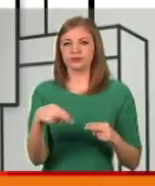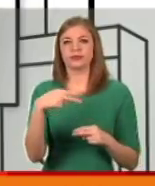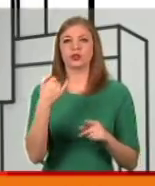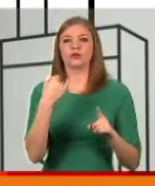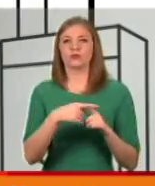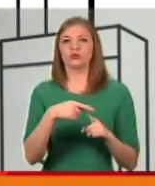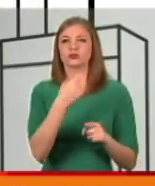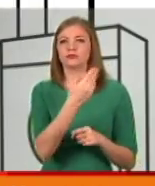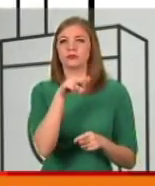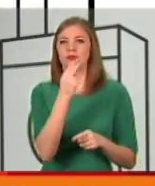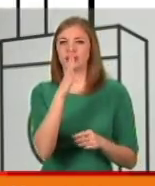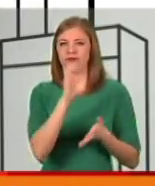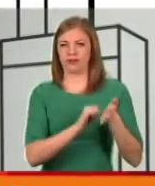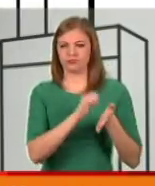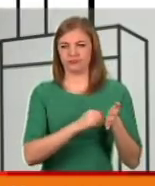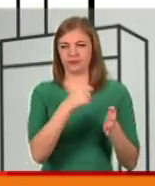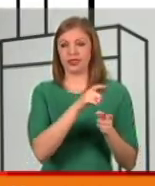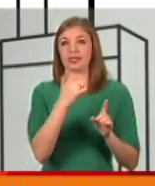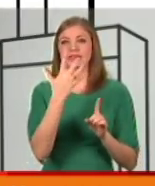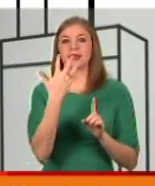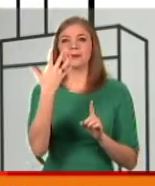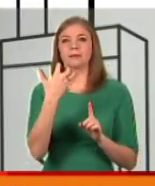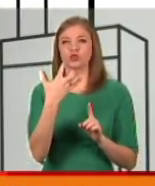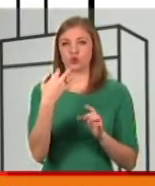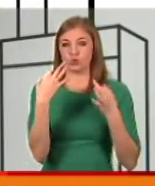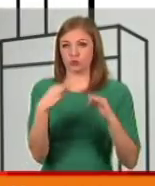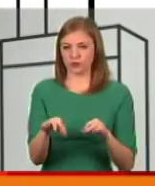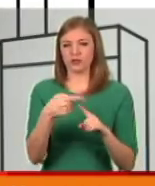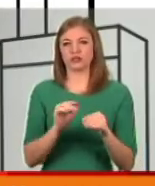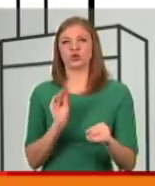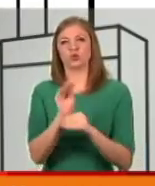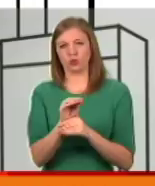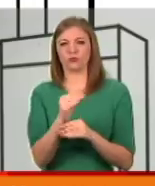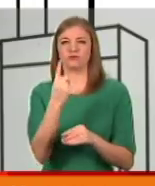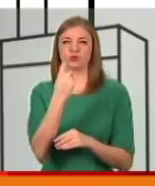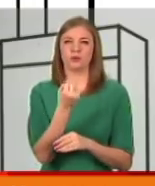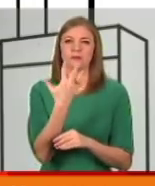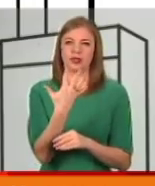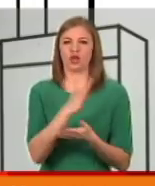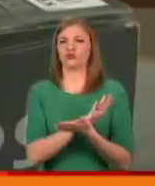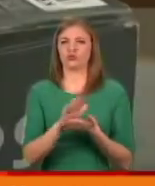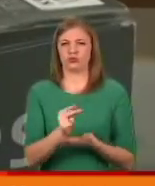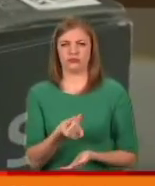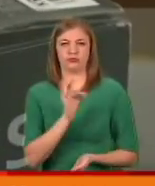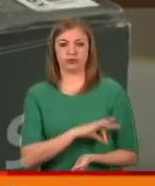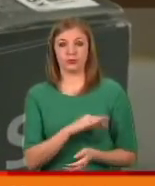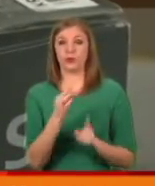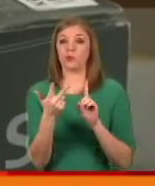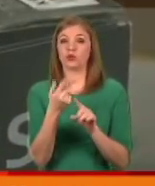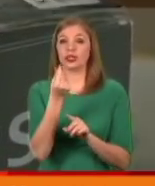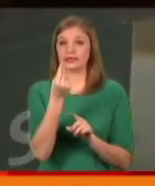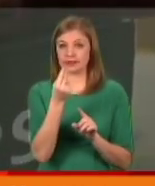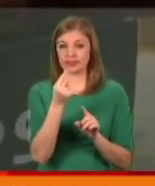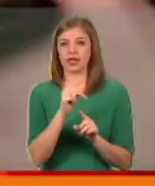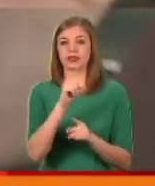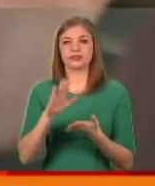таксфрі – польське ПДВ. Із 500 дозволених євро – це додаткових 115 чистого зиску. По-третє, ціна товарів